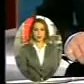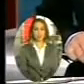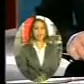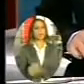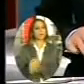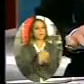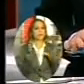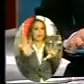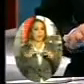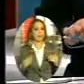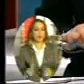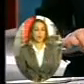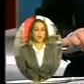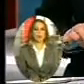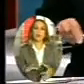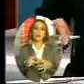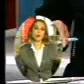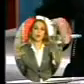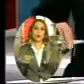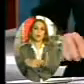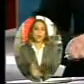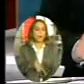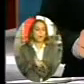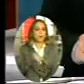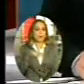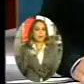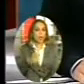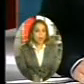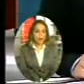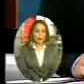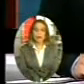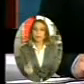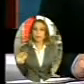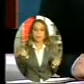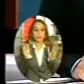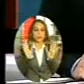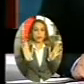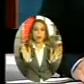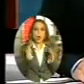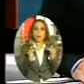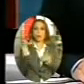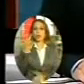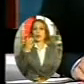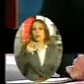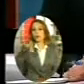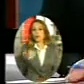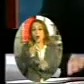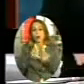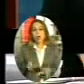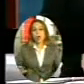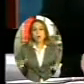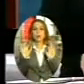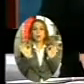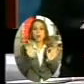שוב שלום לכם וערב טוב. מחדל החשמל, אין מילה אחרת לתאר את מה שקורה כאן כבר יותר מ-30 שעות ברחבי הארץ,